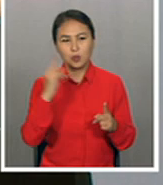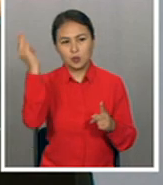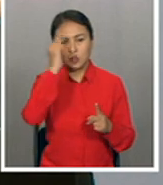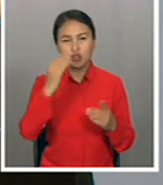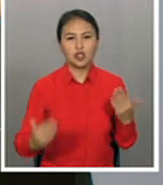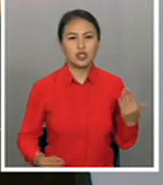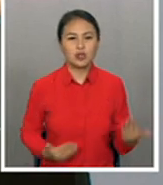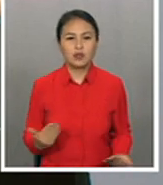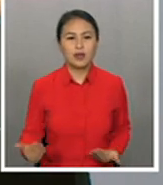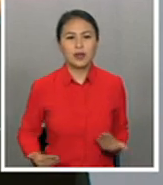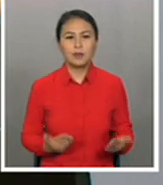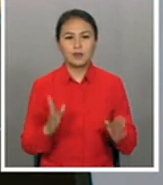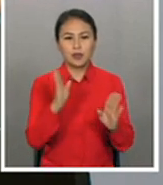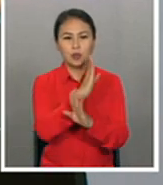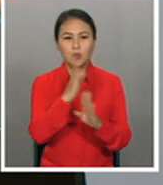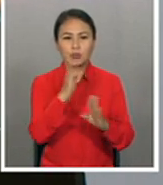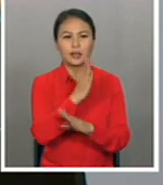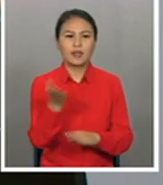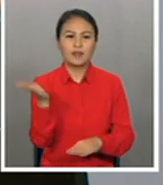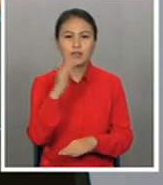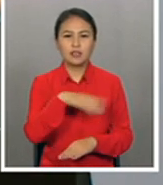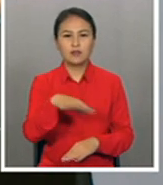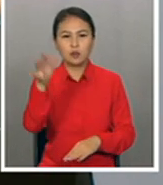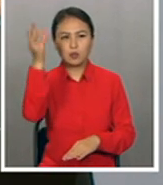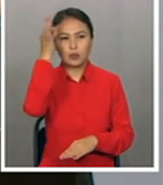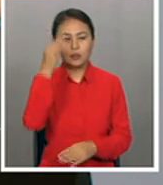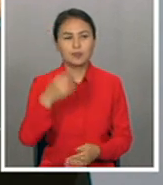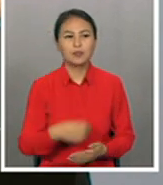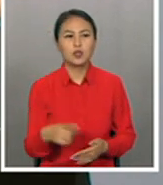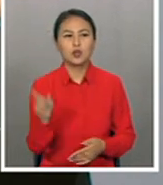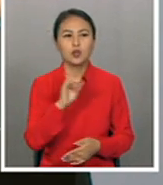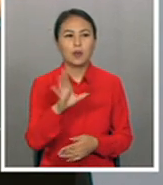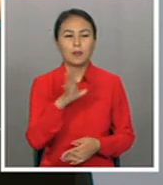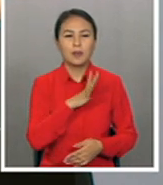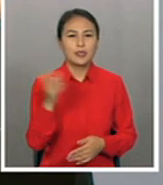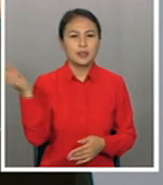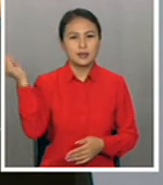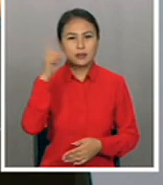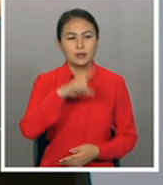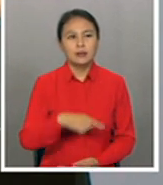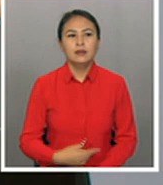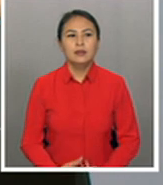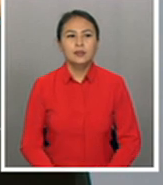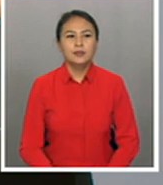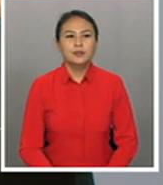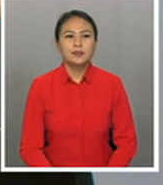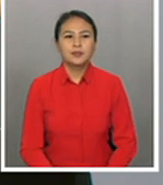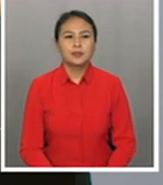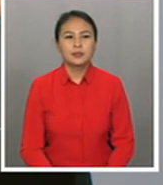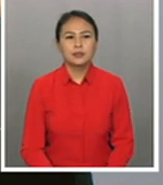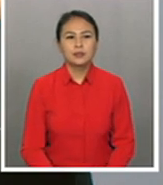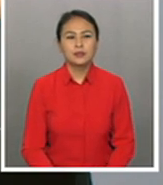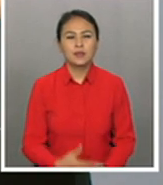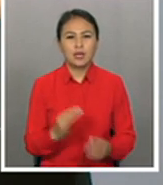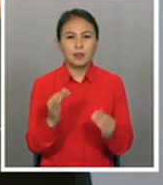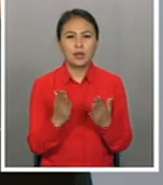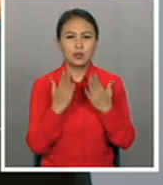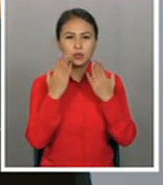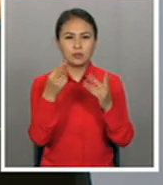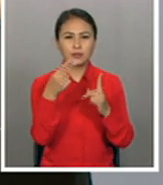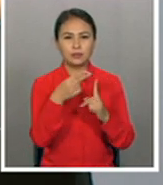«Живая природа». Давайте вспомним, что мы знаем о природе, и прочтем текст.